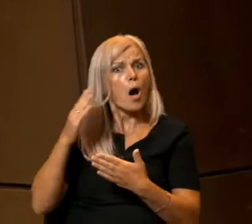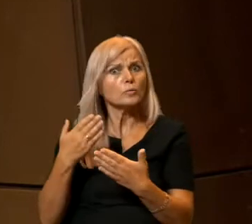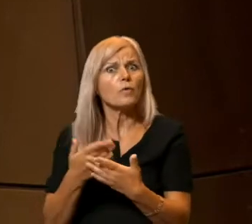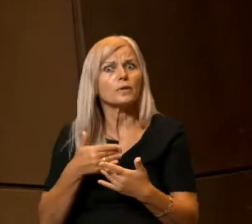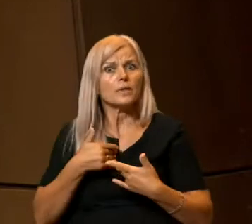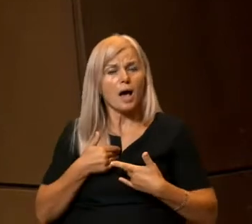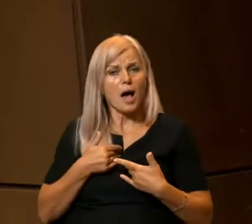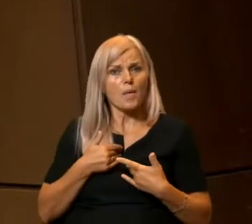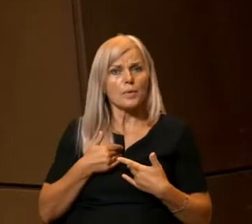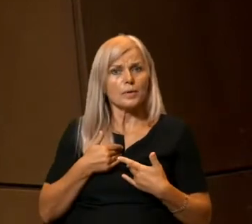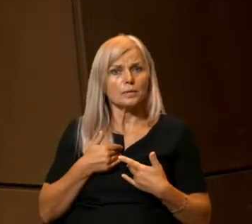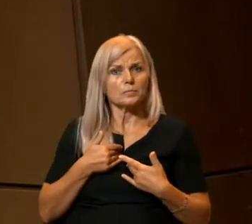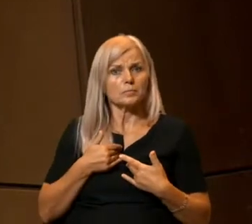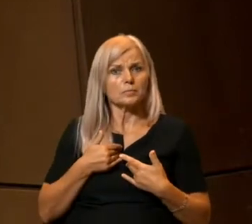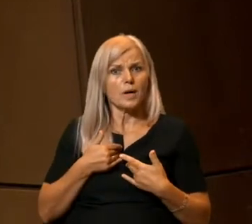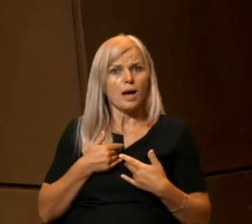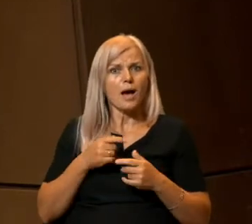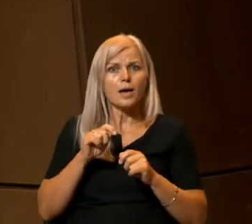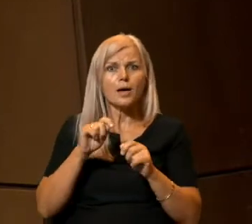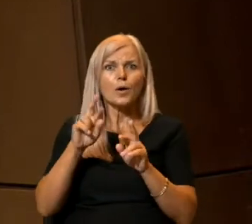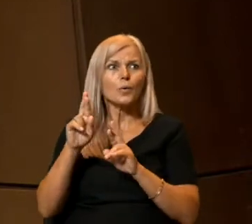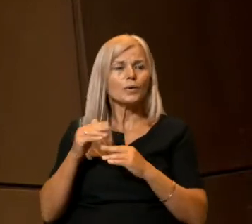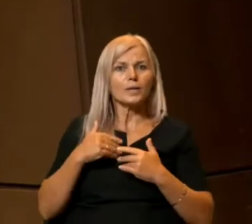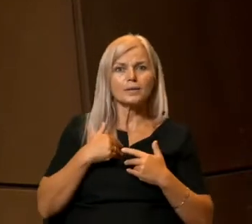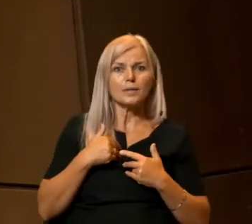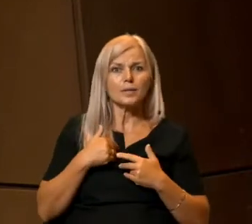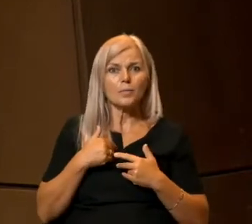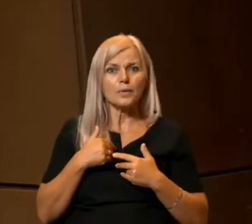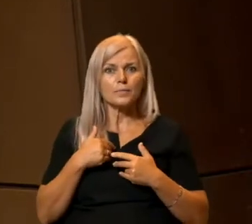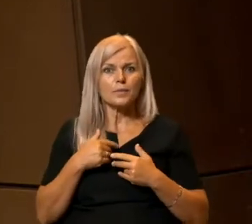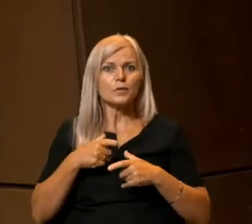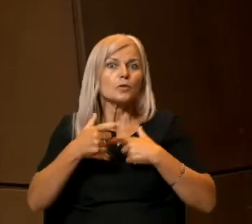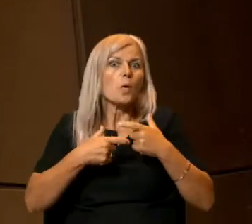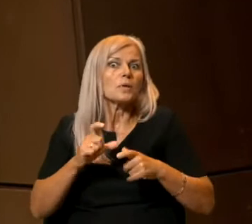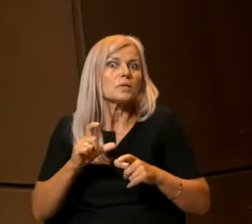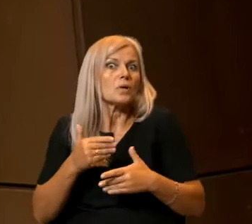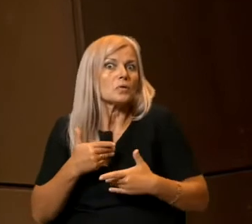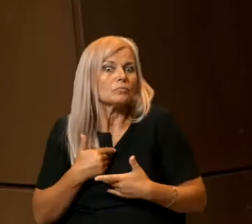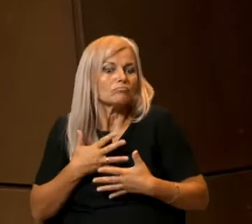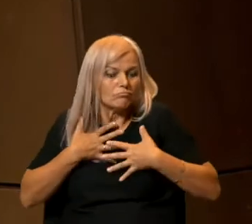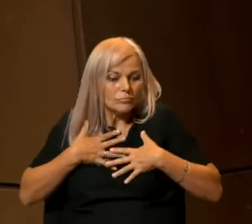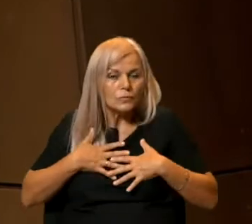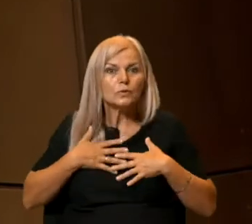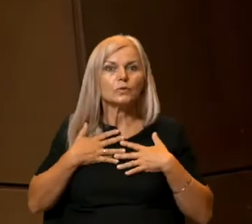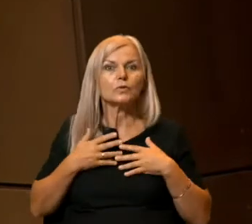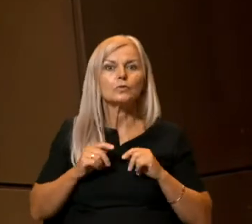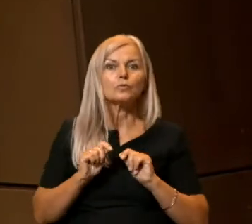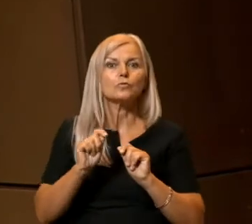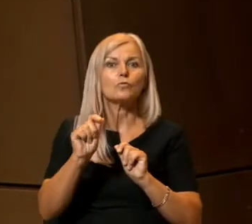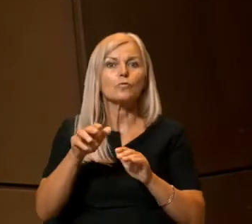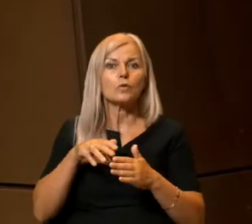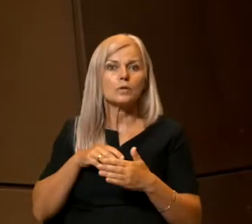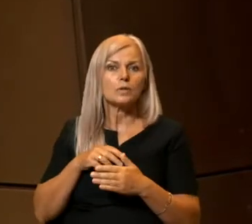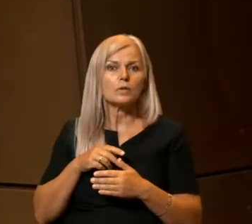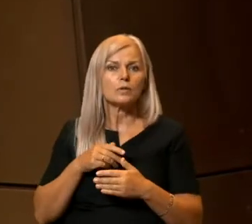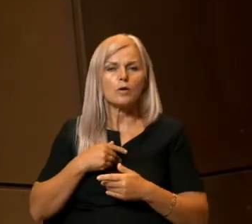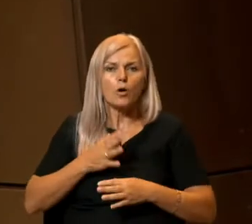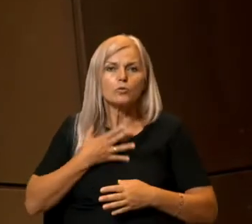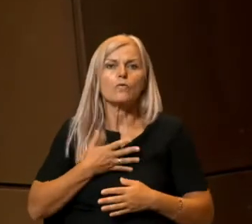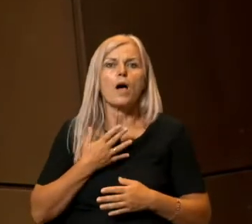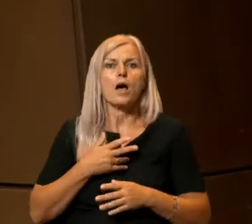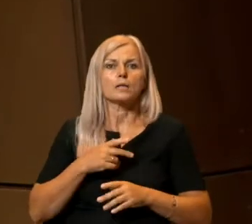to poprzez ruch na zewnątrz, poprzez zrobienie z tym czegoś. To jest pewien wręcz nakaz. Tak